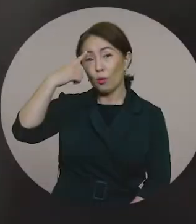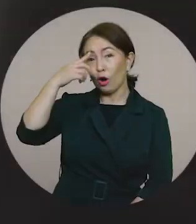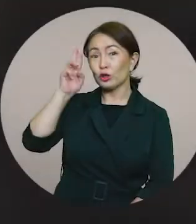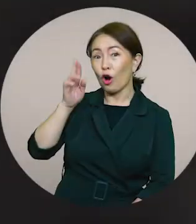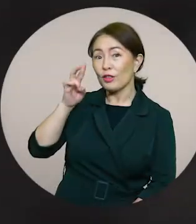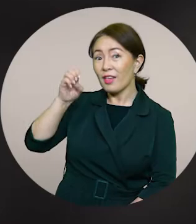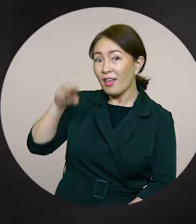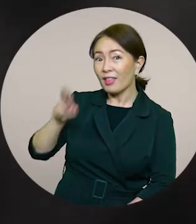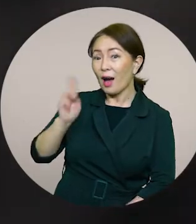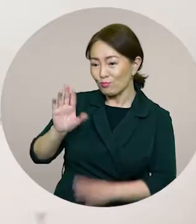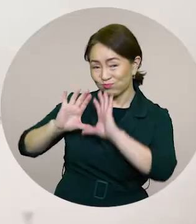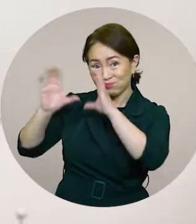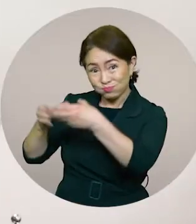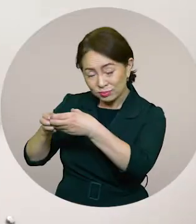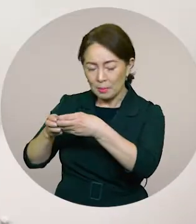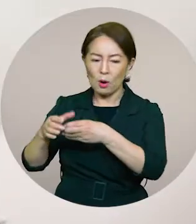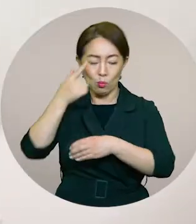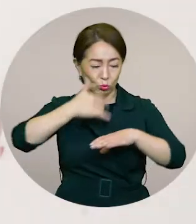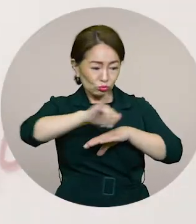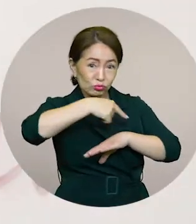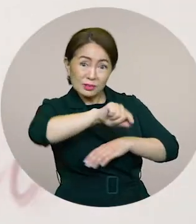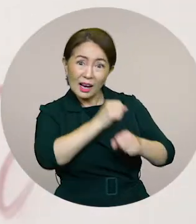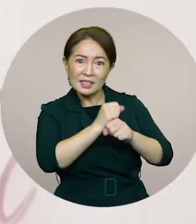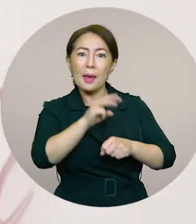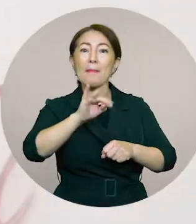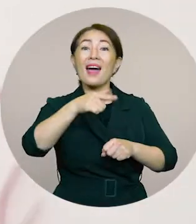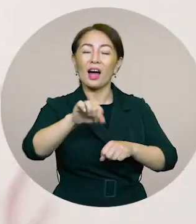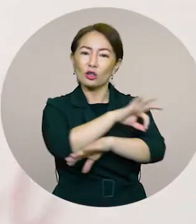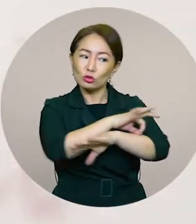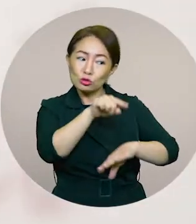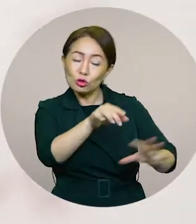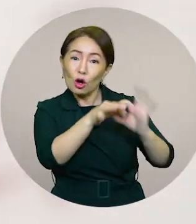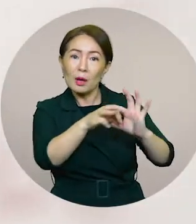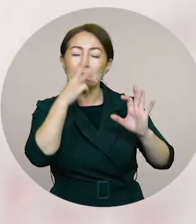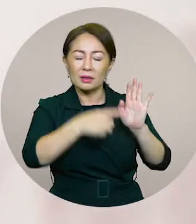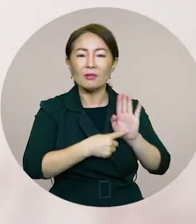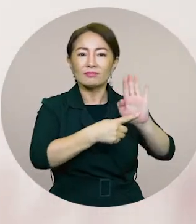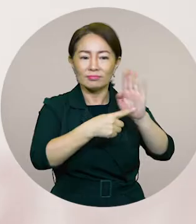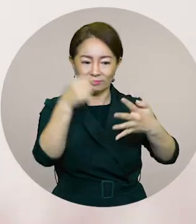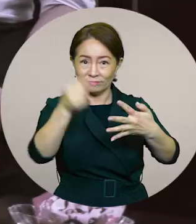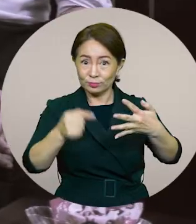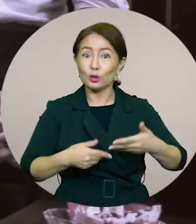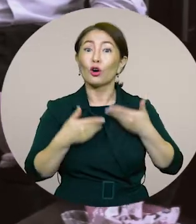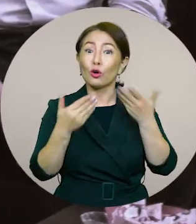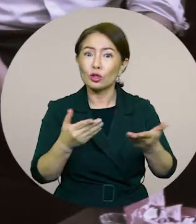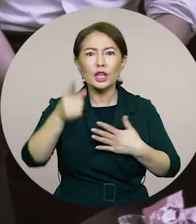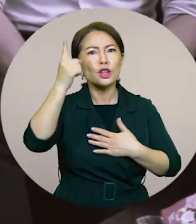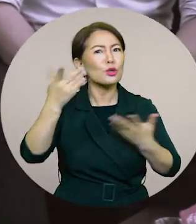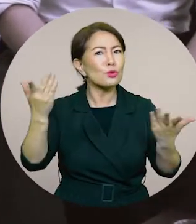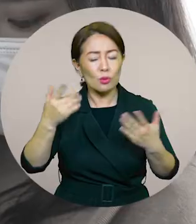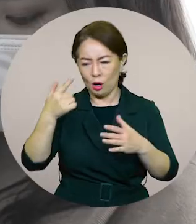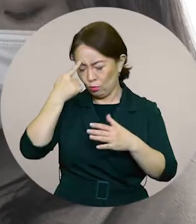Монгол контент компани баг Монгол улсад үйл ажиллагаа явуулж байгаа мега төслүүдийн талаарх мэдээллийг цувралаар хүргэнэ. Бид ихний цувралаараа